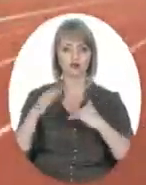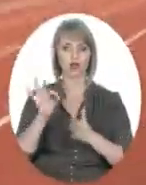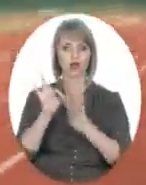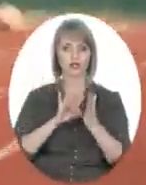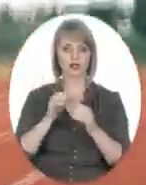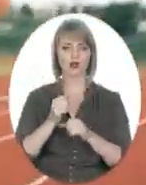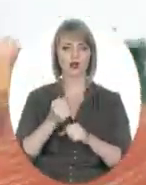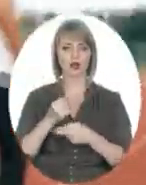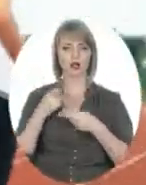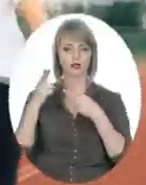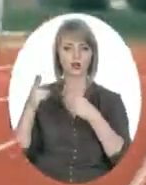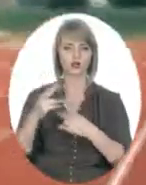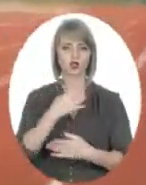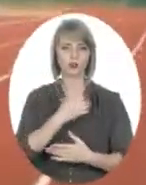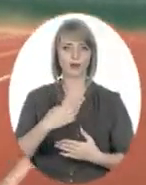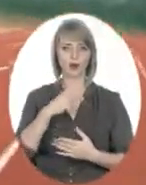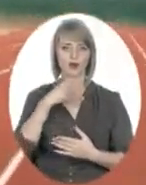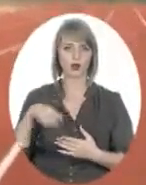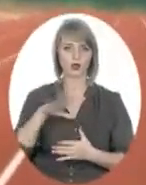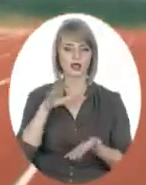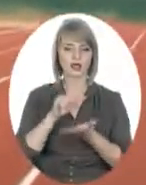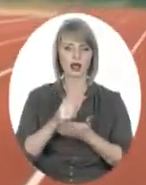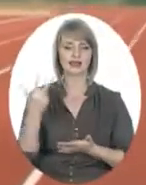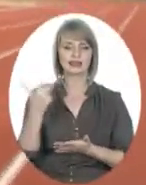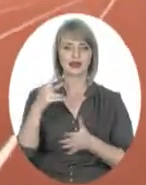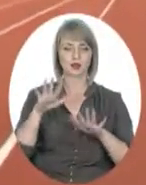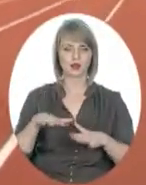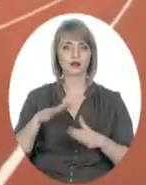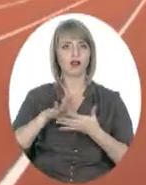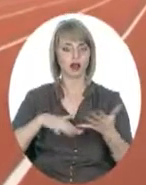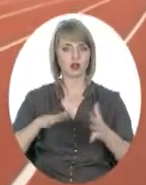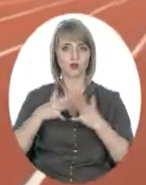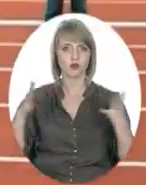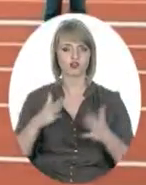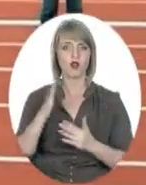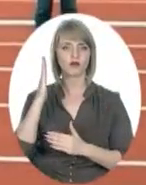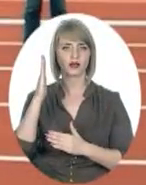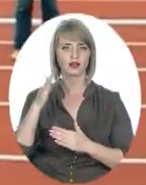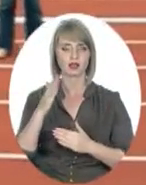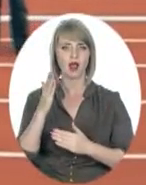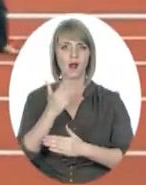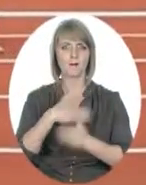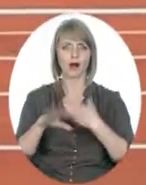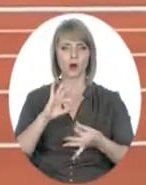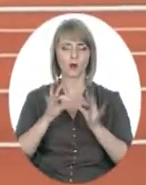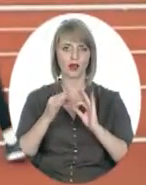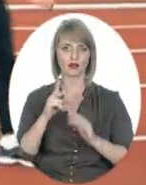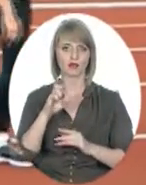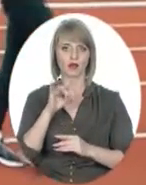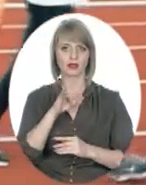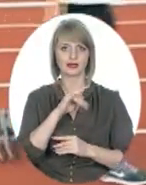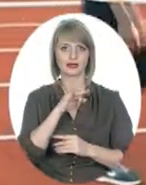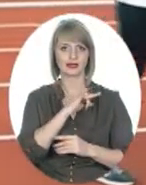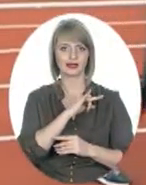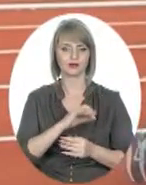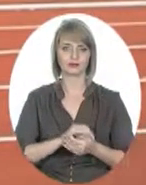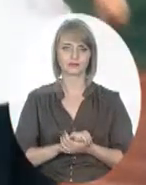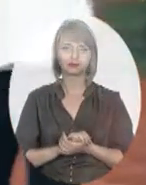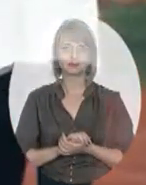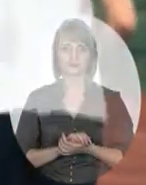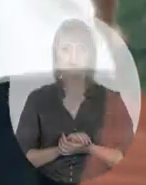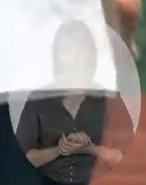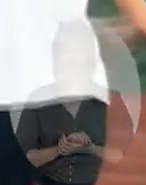молодцы, я вас поздравляю. Спасибо. Ну, вы съездили не просто так, вы же представители нашего района. Результаты радуют, но это тот случай, когда в коня корм. Так